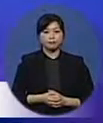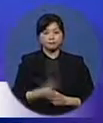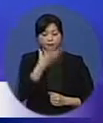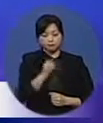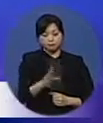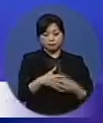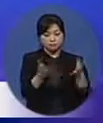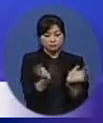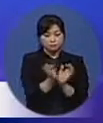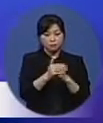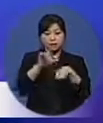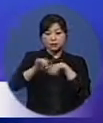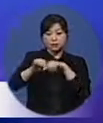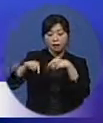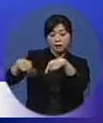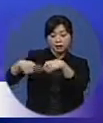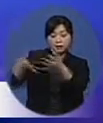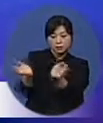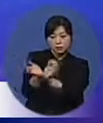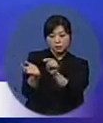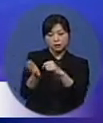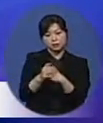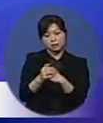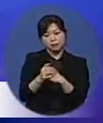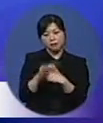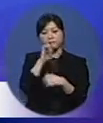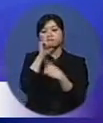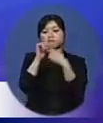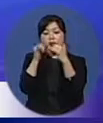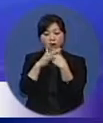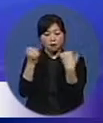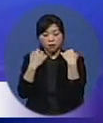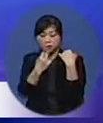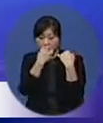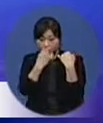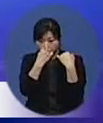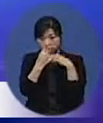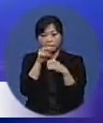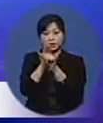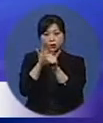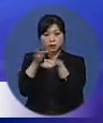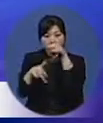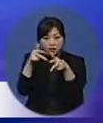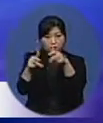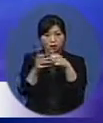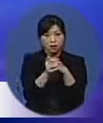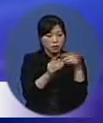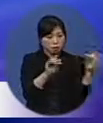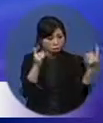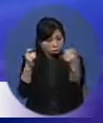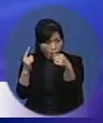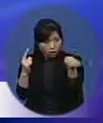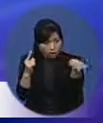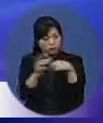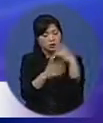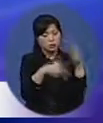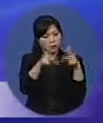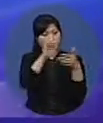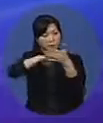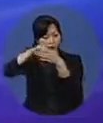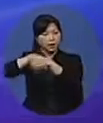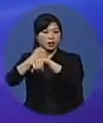보건복지부가 지방자치단체의 저소득층 건강보험료 지원 사업을 유사 중복사업 정비 대상에서 제외하기로